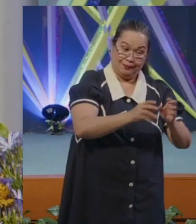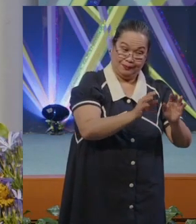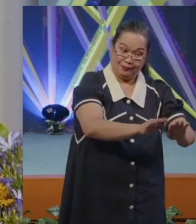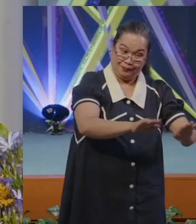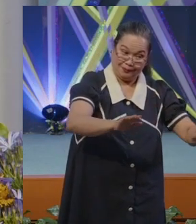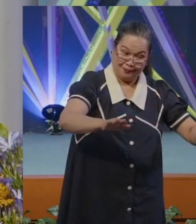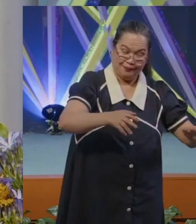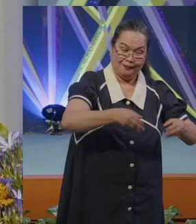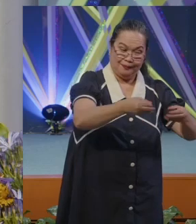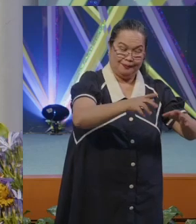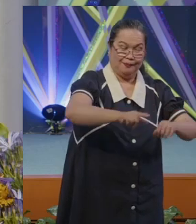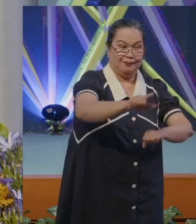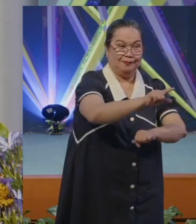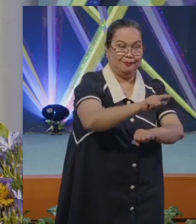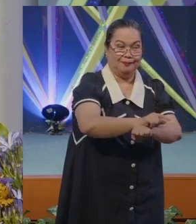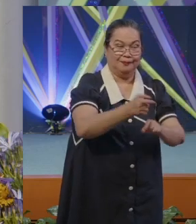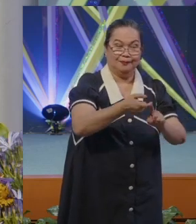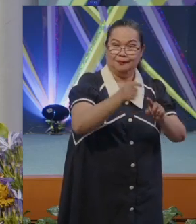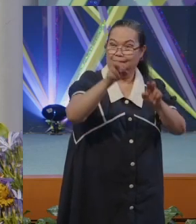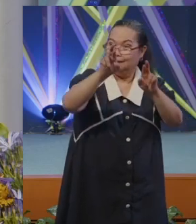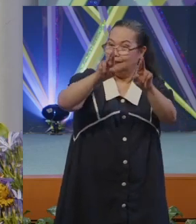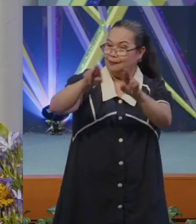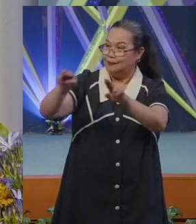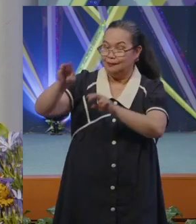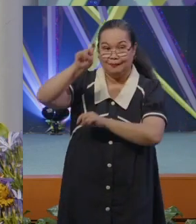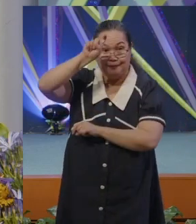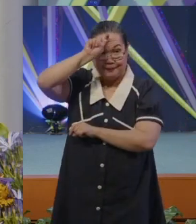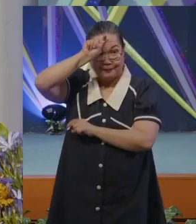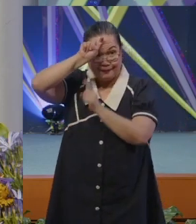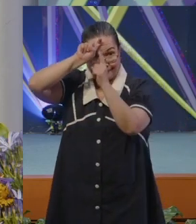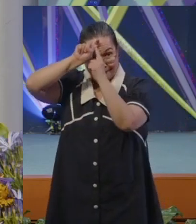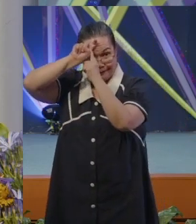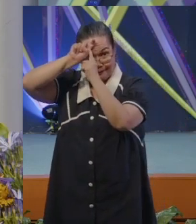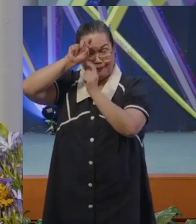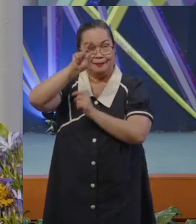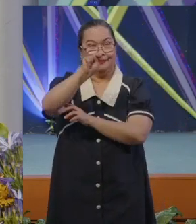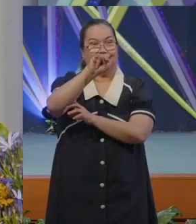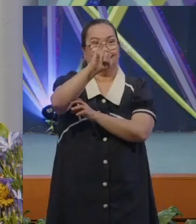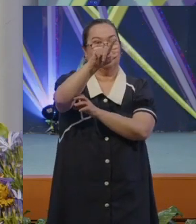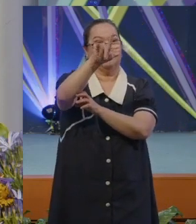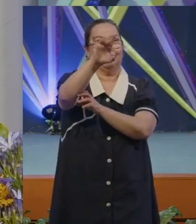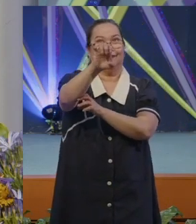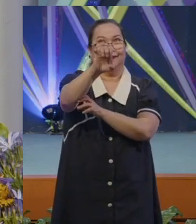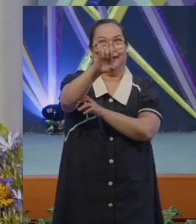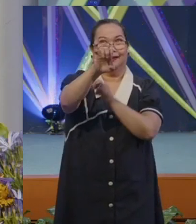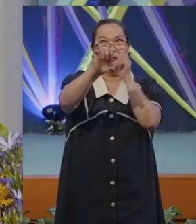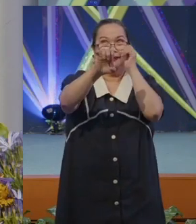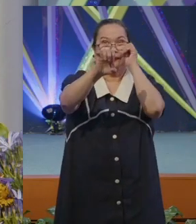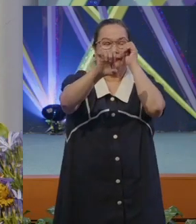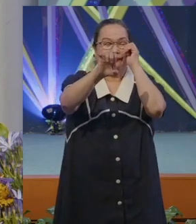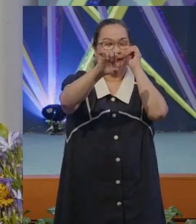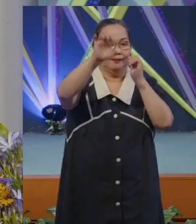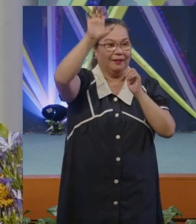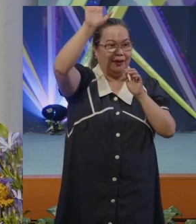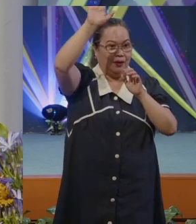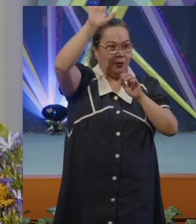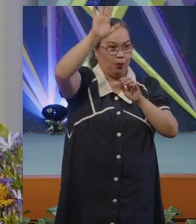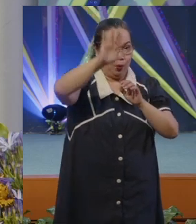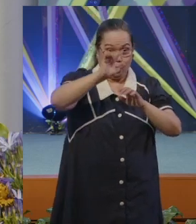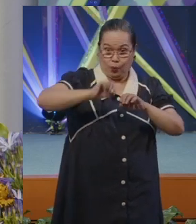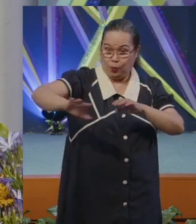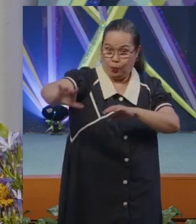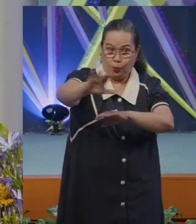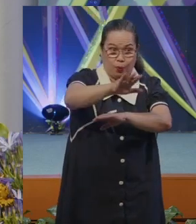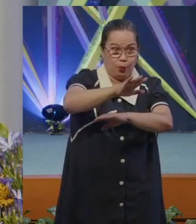land. From the river of Egypt, ano yon? Nile. Nandito yon. From the Nile. To the